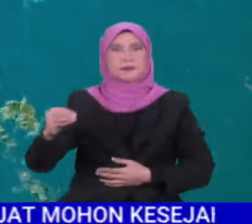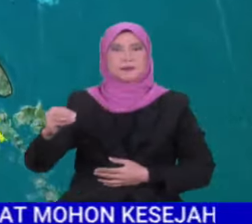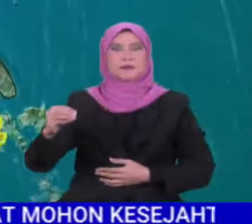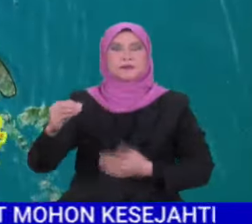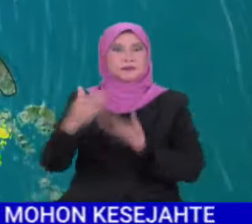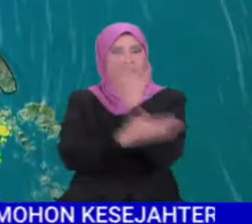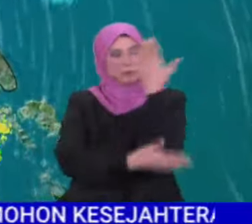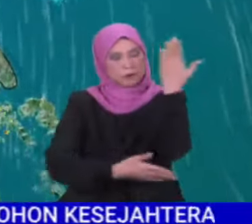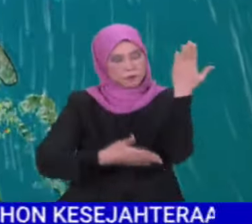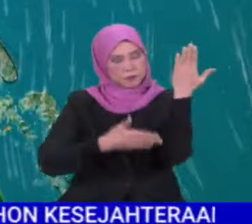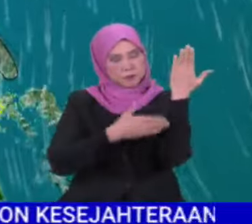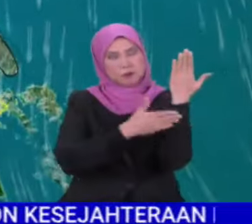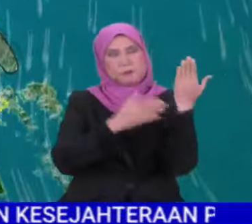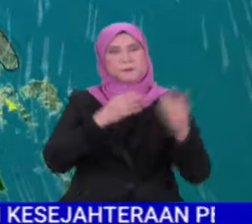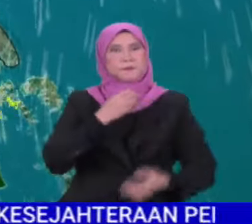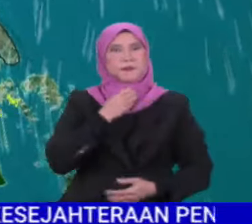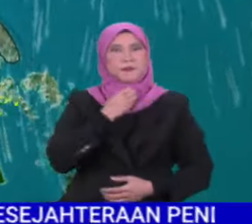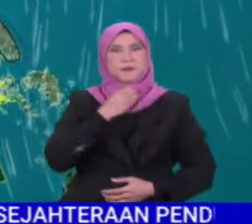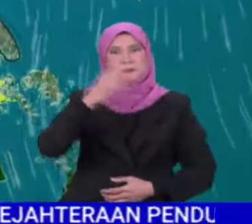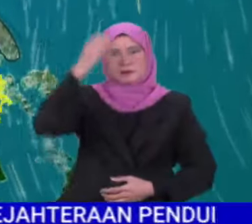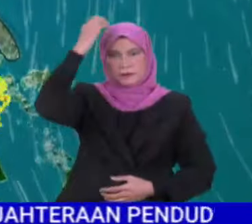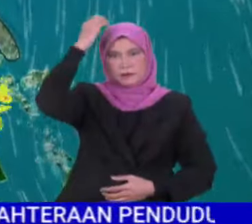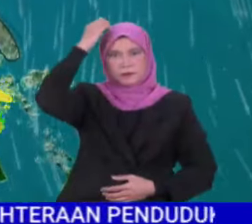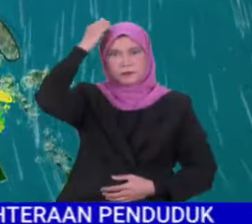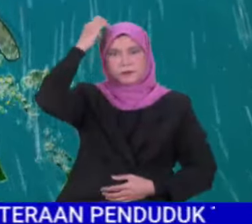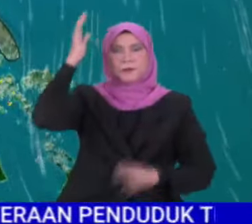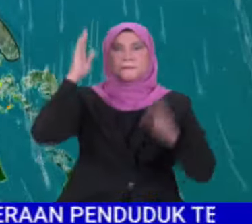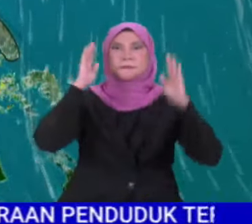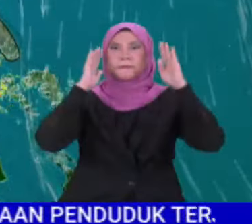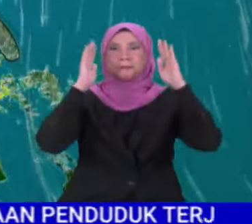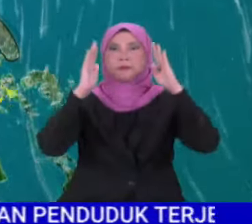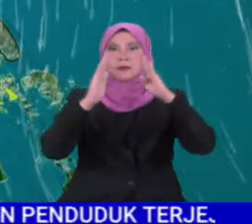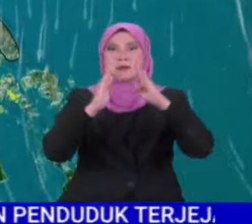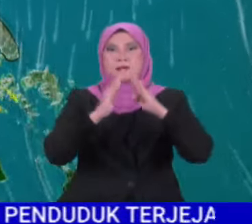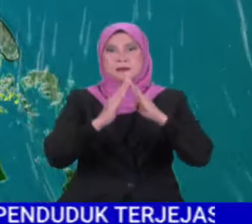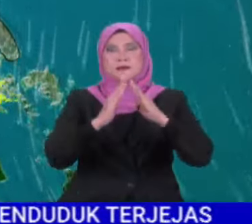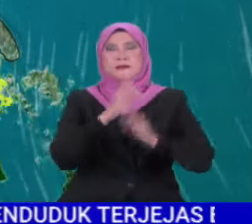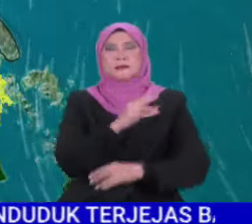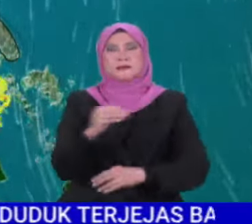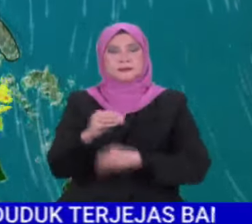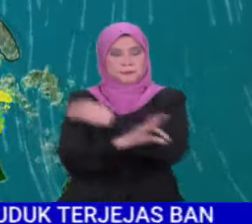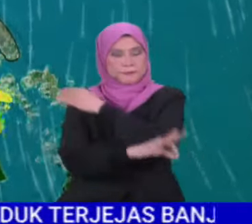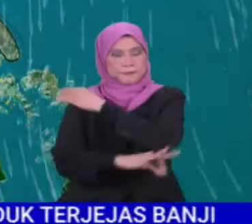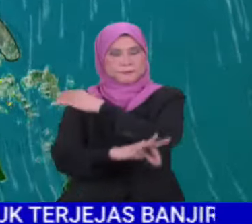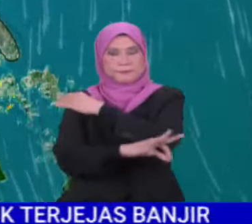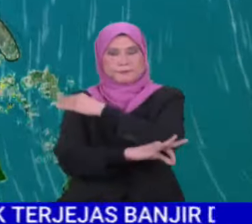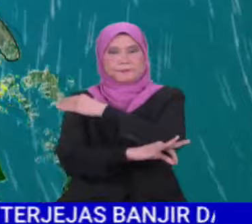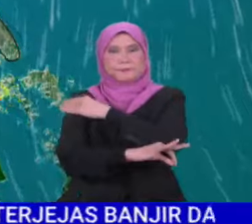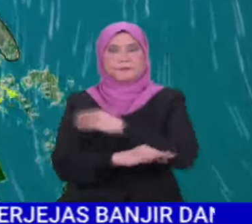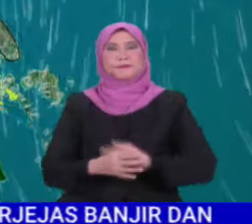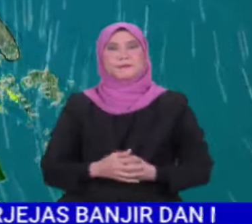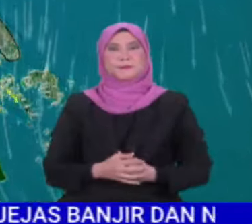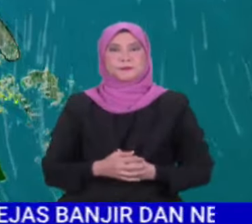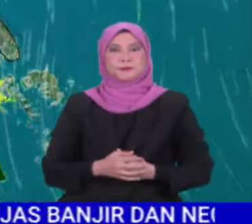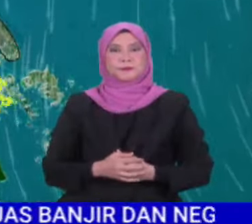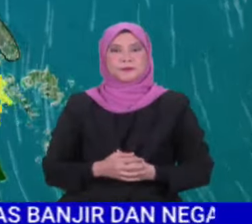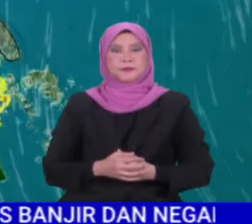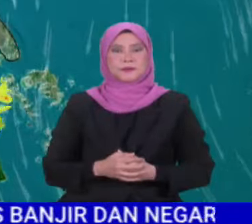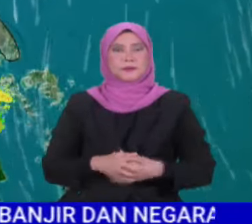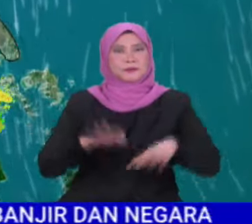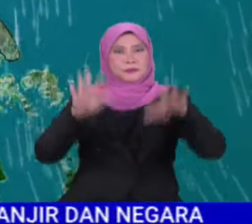pedalaman Semenanjung, iaitu di negeri Perak, Selangor, Pahang dan juga sedikit di Negeri Sembilan. Namun demikian, keadaan